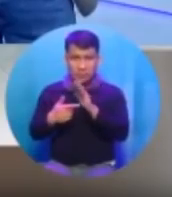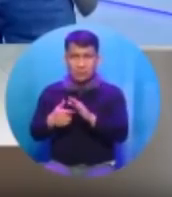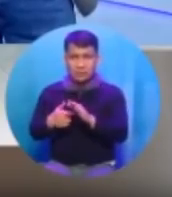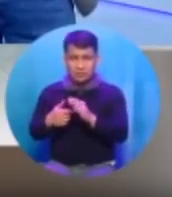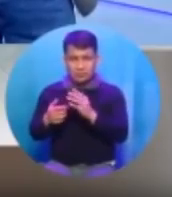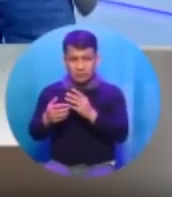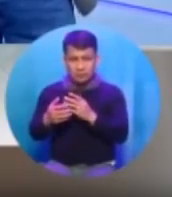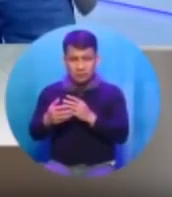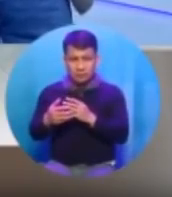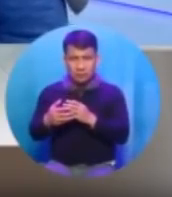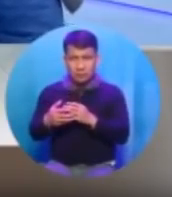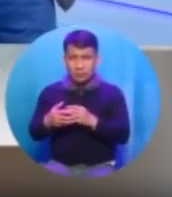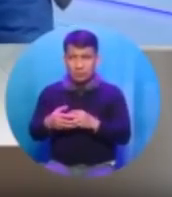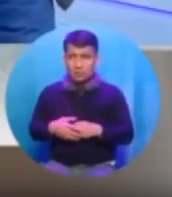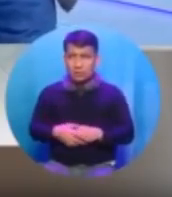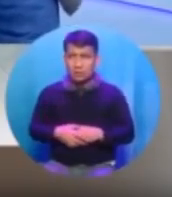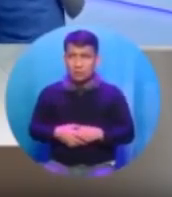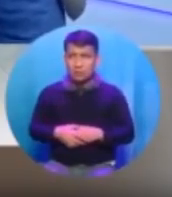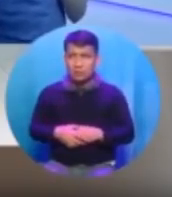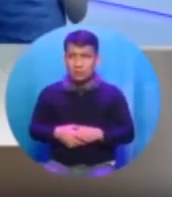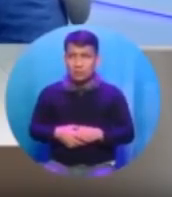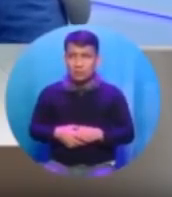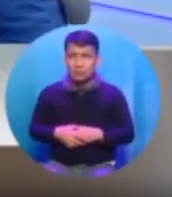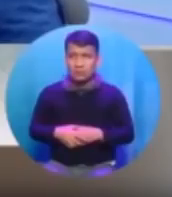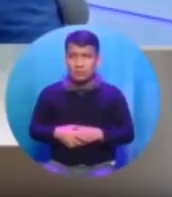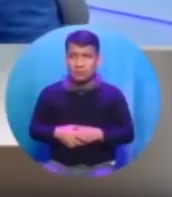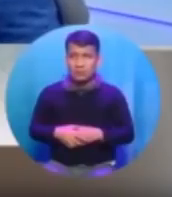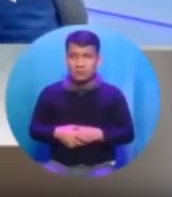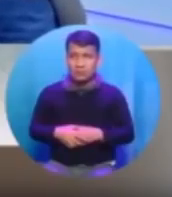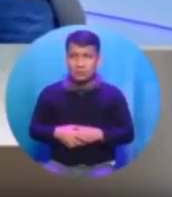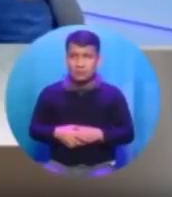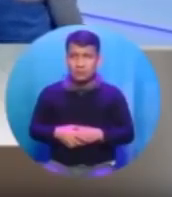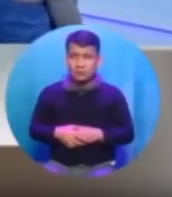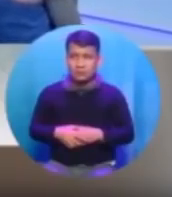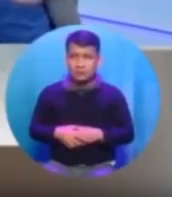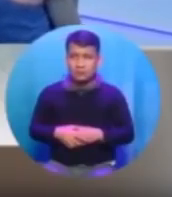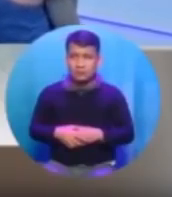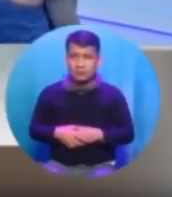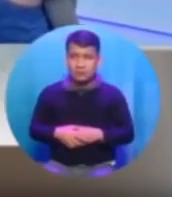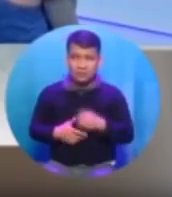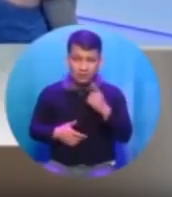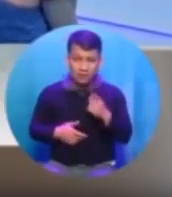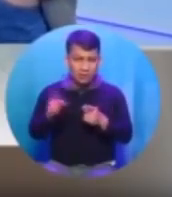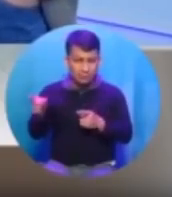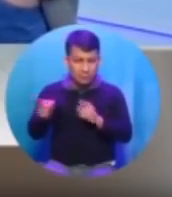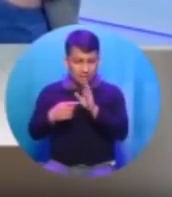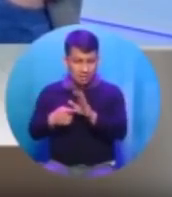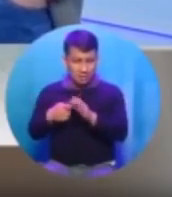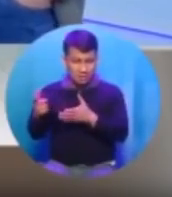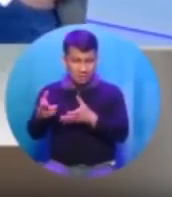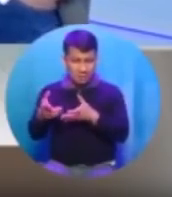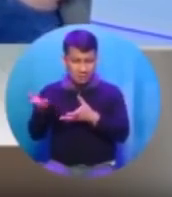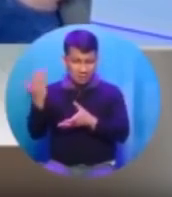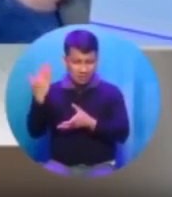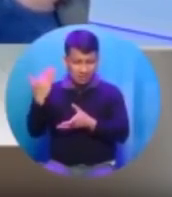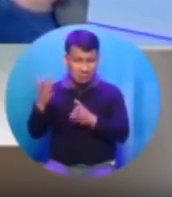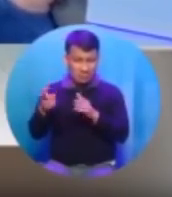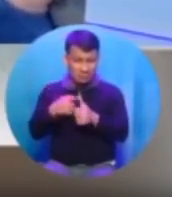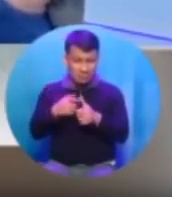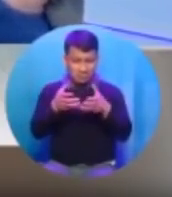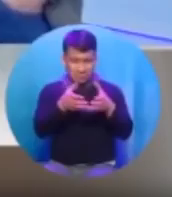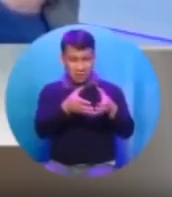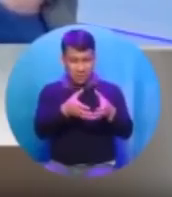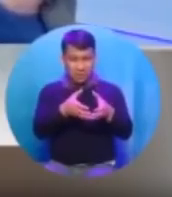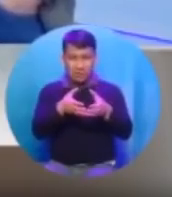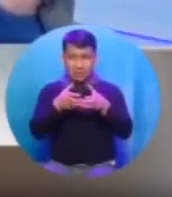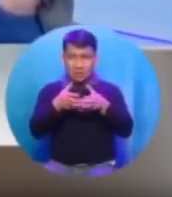ipakulong ko yung manugang ko. Nay, ganun-ganun na lang ba? Kayo, sabi mo, kayo po ay sinakal na.